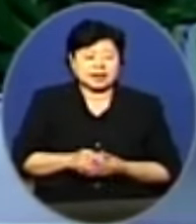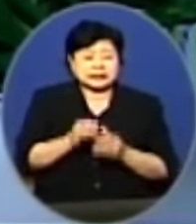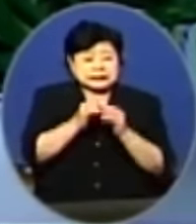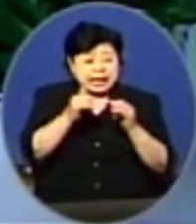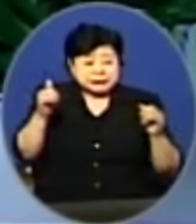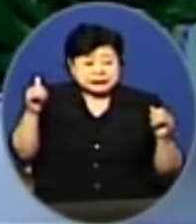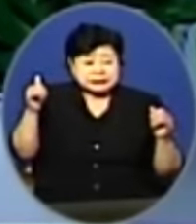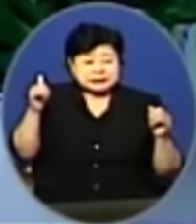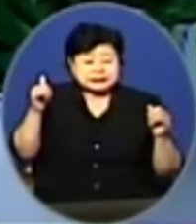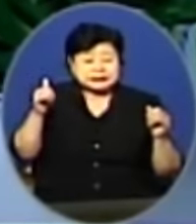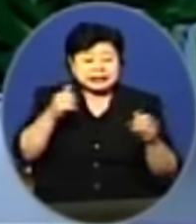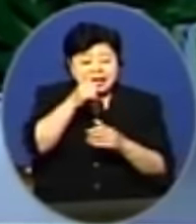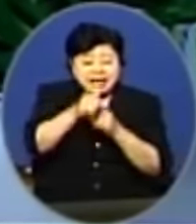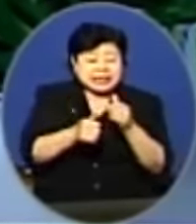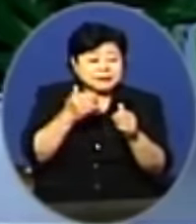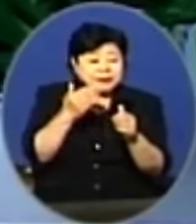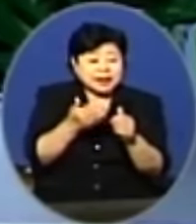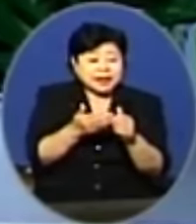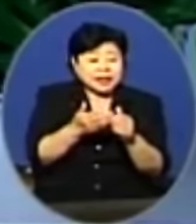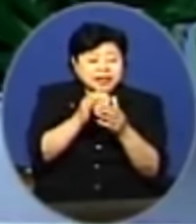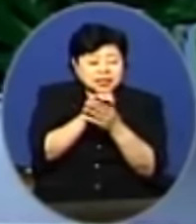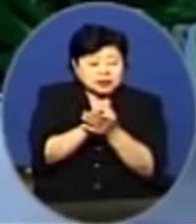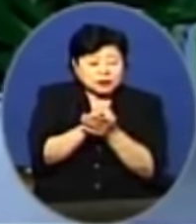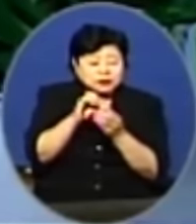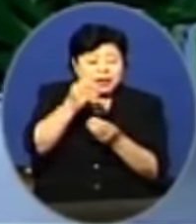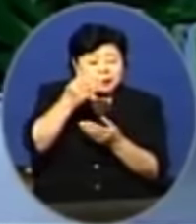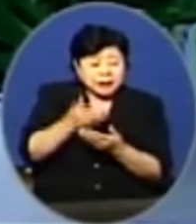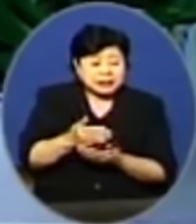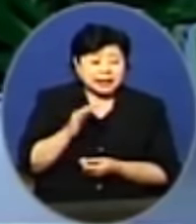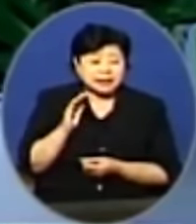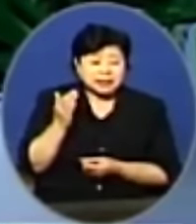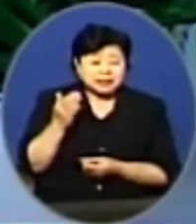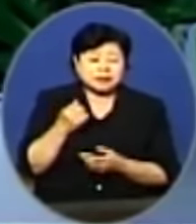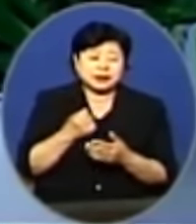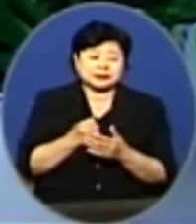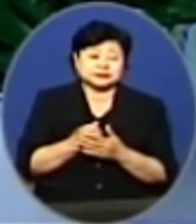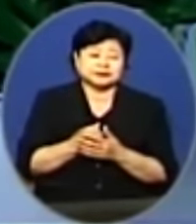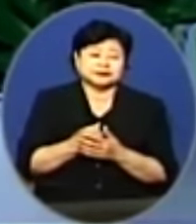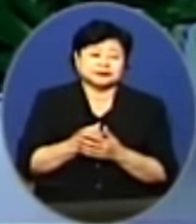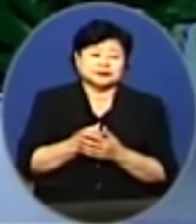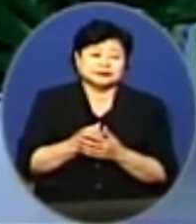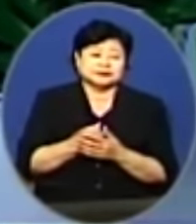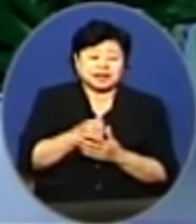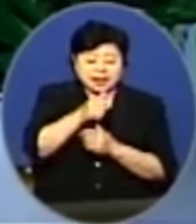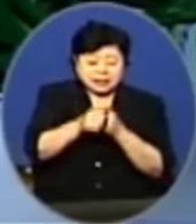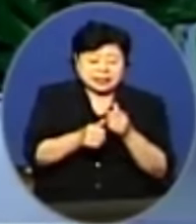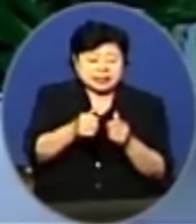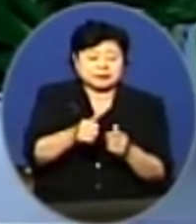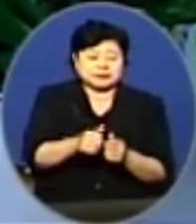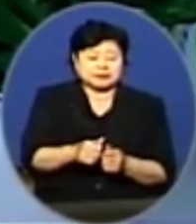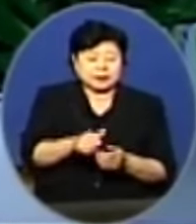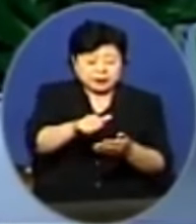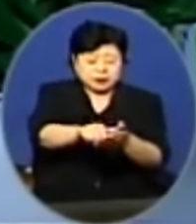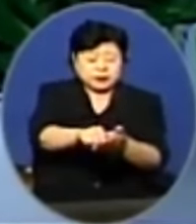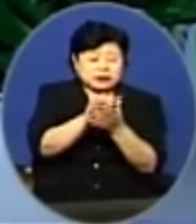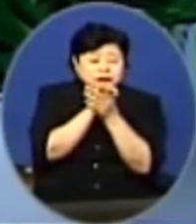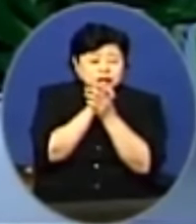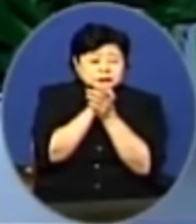사람은 하나님께 기도해서 응답을 받아야 일을 할 수 있으므로 하나님께 엎드려 기도하는